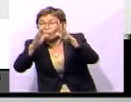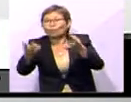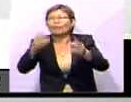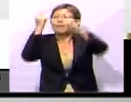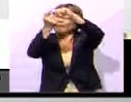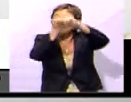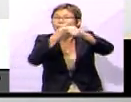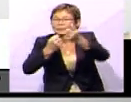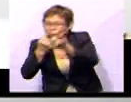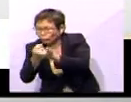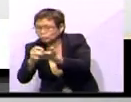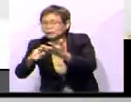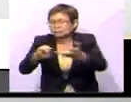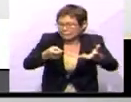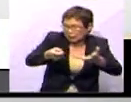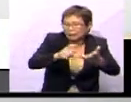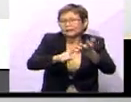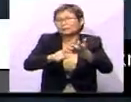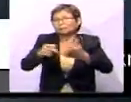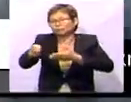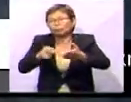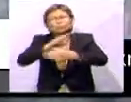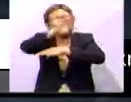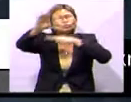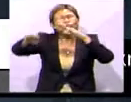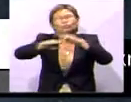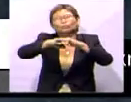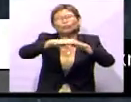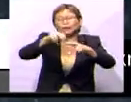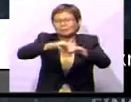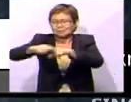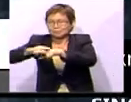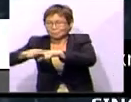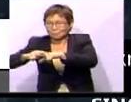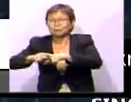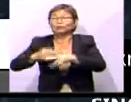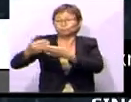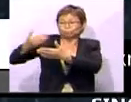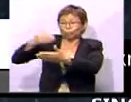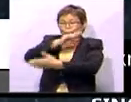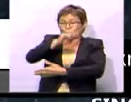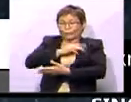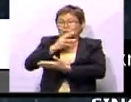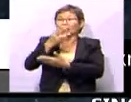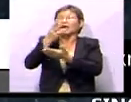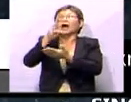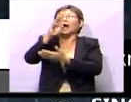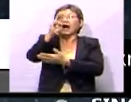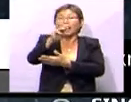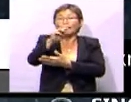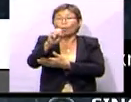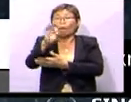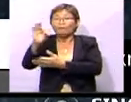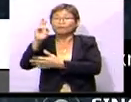membina, membiayai, mengendali dan mengurus semua aset kereta api. Sebelum ini, Menteri Kewangan Kedua, Datuk Seri